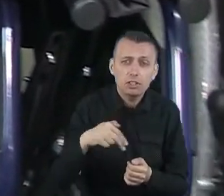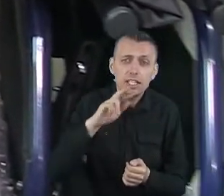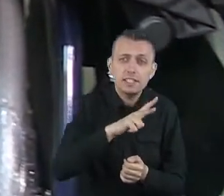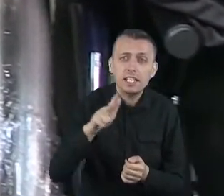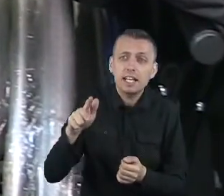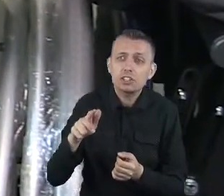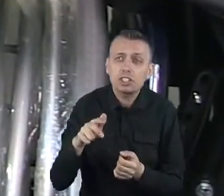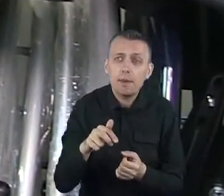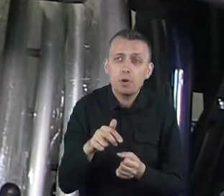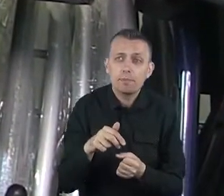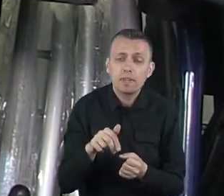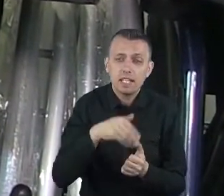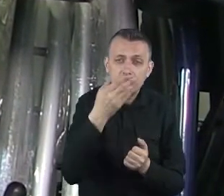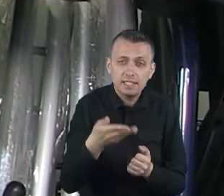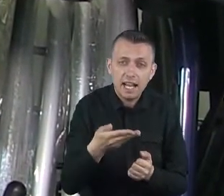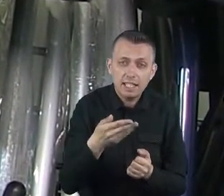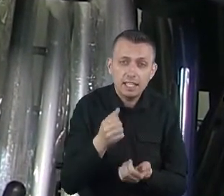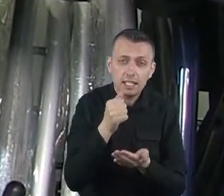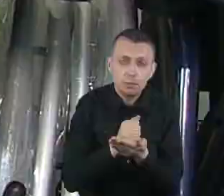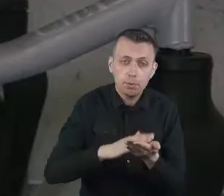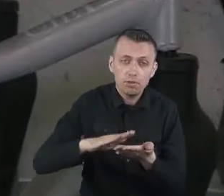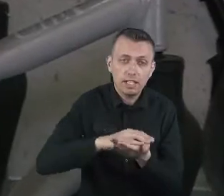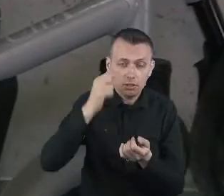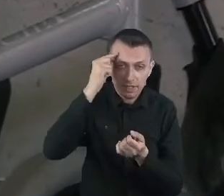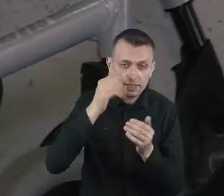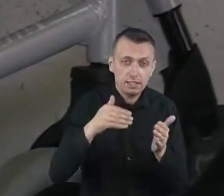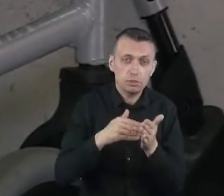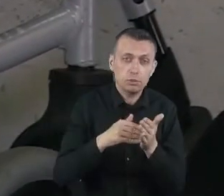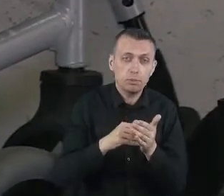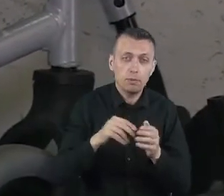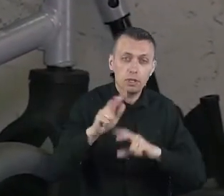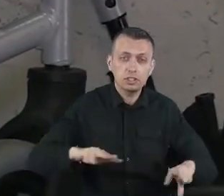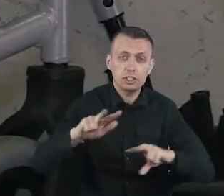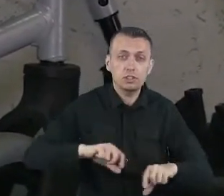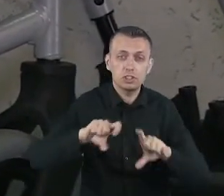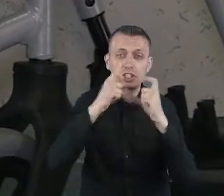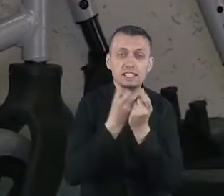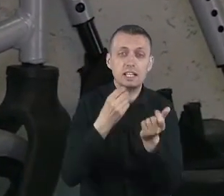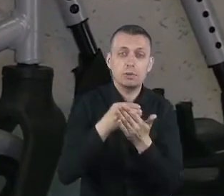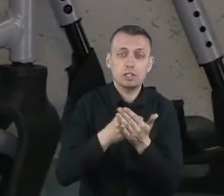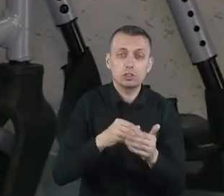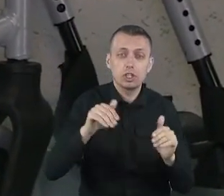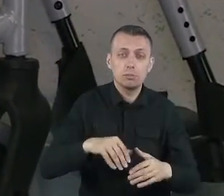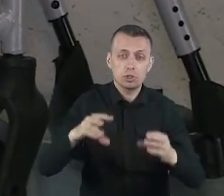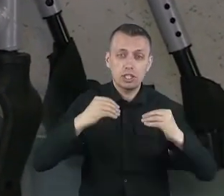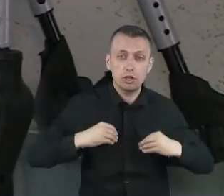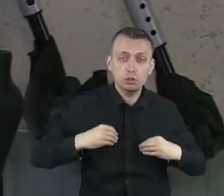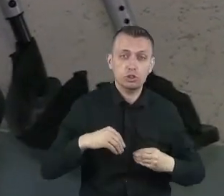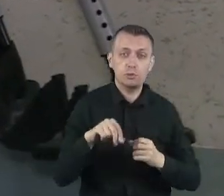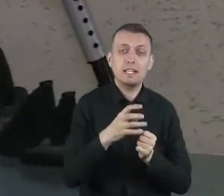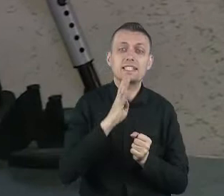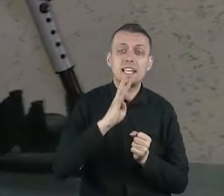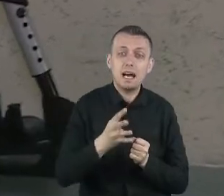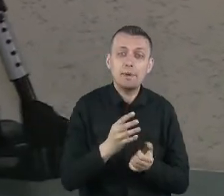cały wózek daje pieniążki, dlatego okazja jest dostania darmowego takiego wózka ze Stanów Zjednoczonych. Po pomoc może zgłosić się